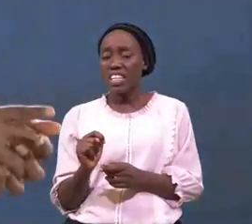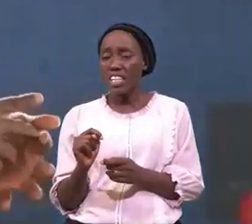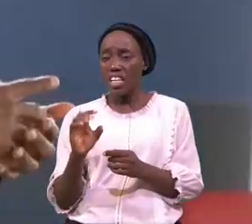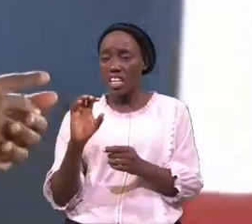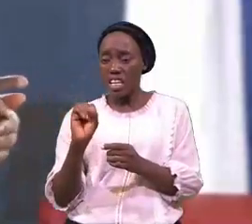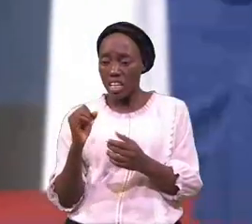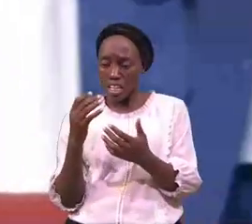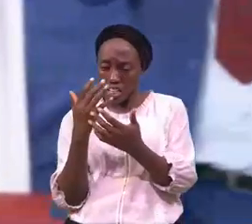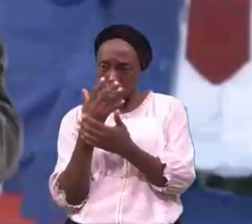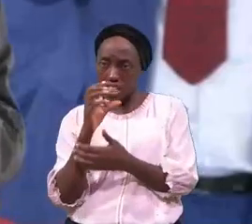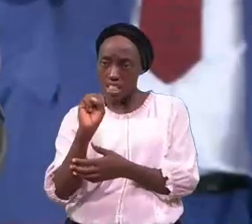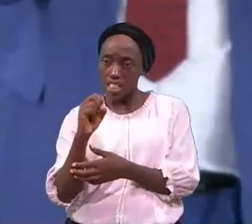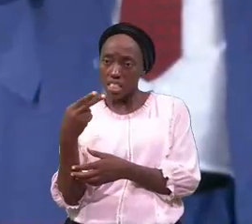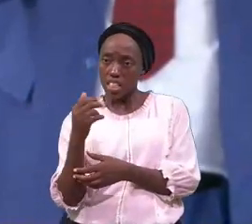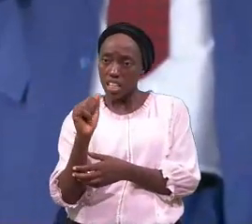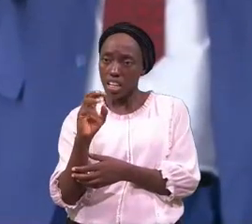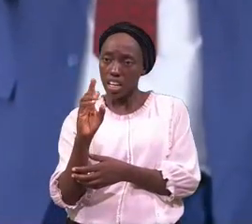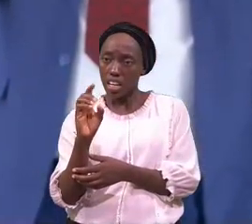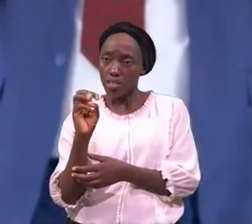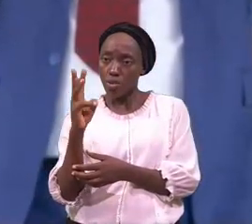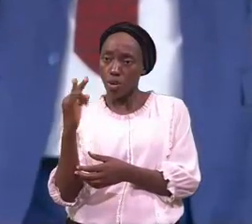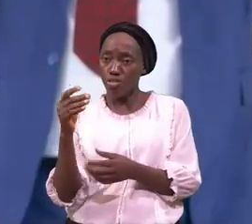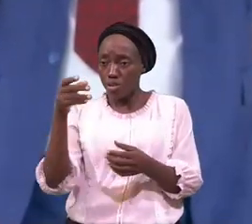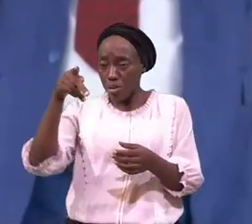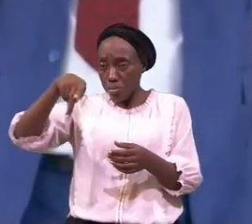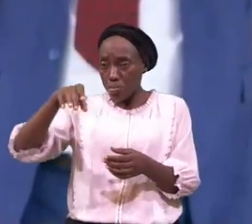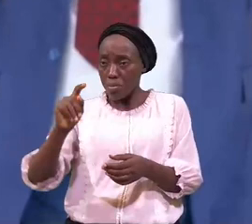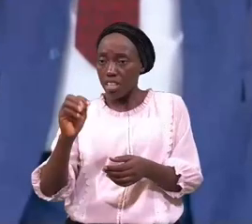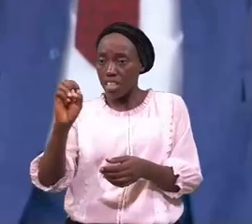L'ombre de Pierre guérissait les malades.